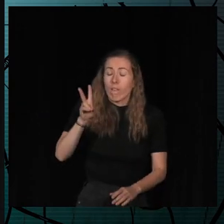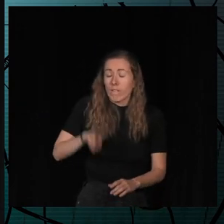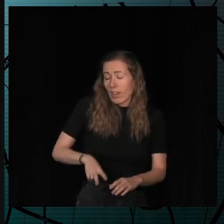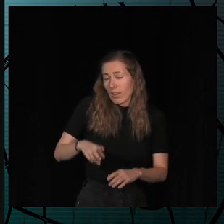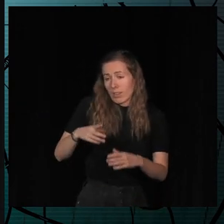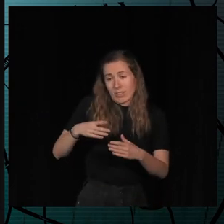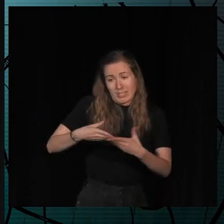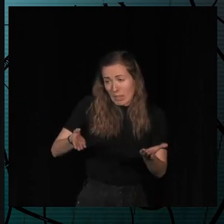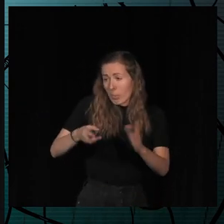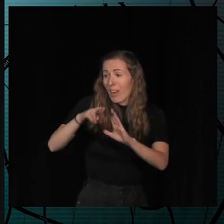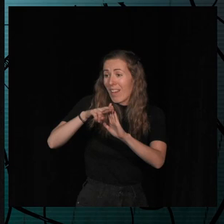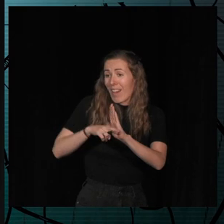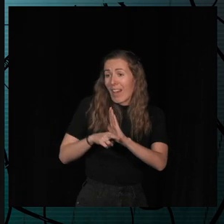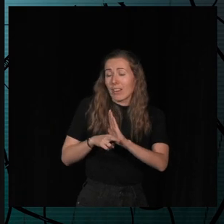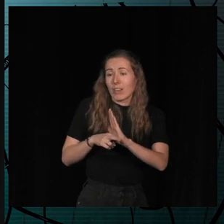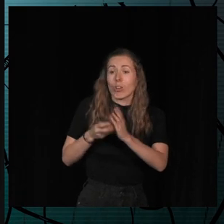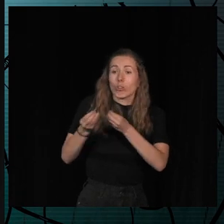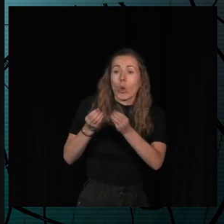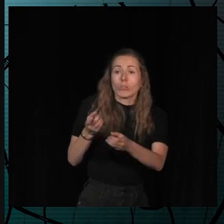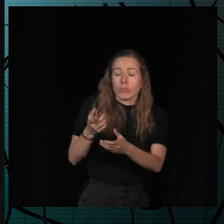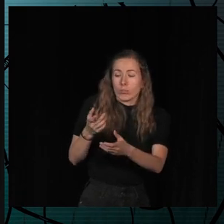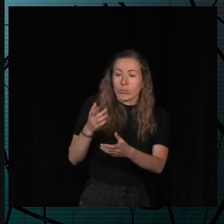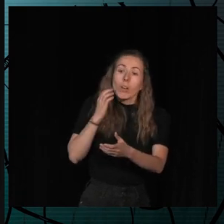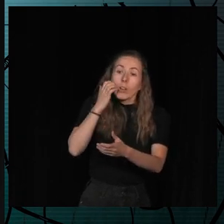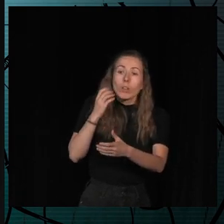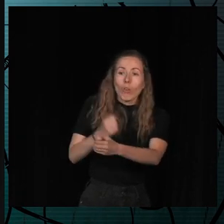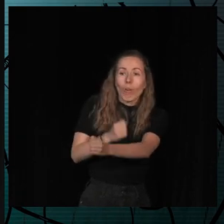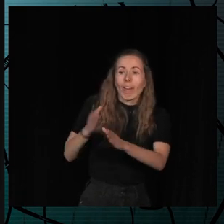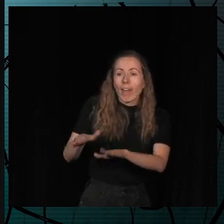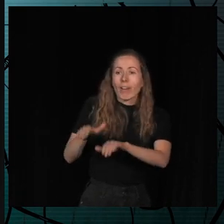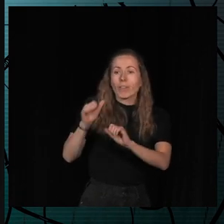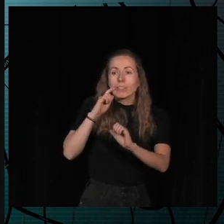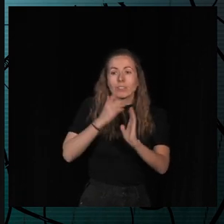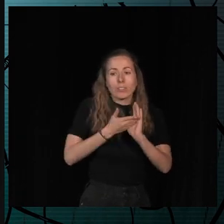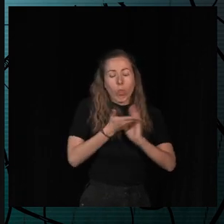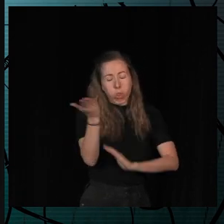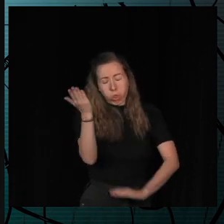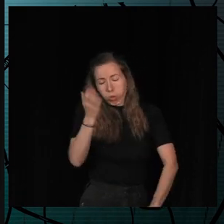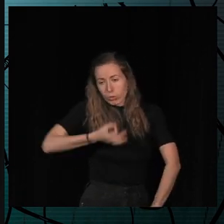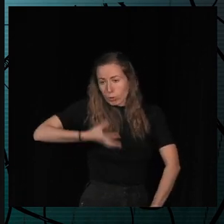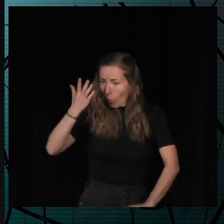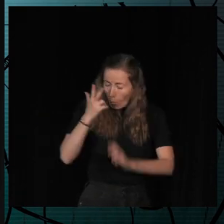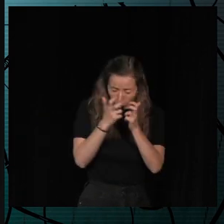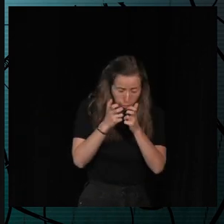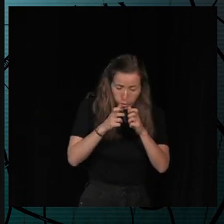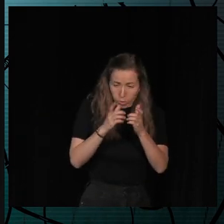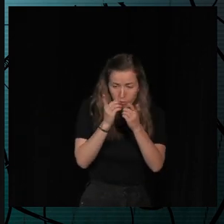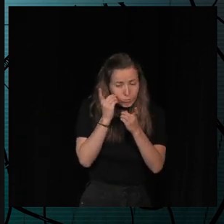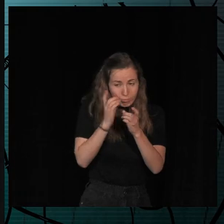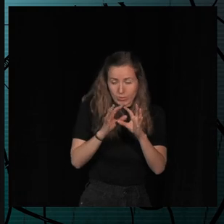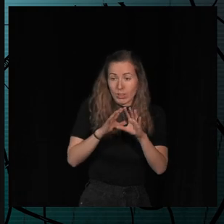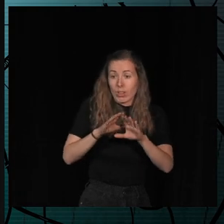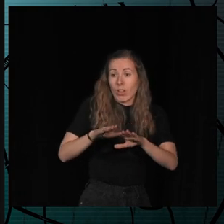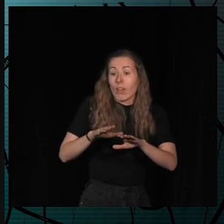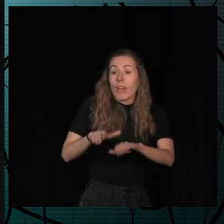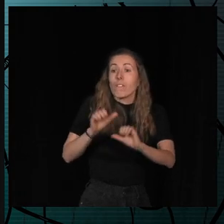qui peuvent éviter aux ados de basculer dans le jeu le les écrans excessifs ou le jeux vidéo problématique c'est des règles